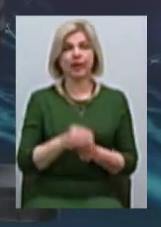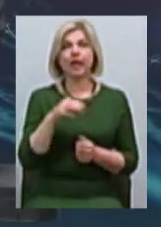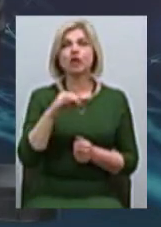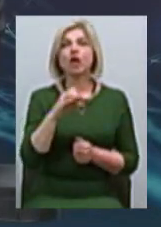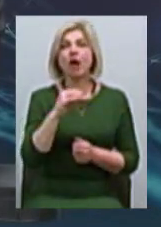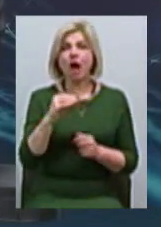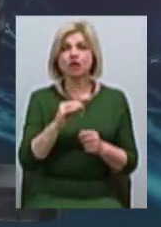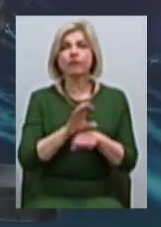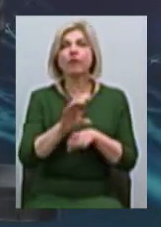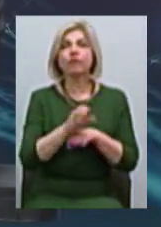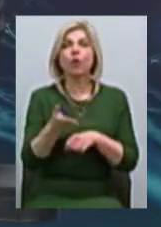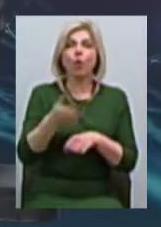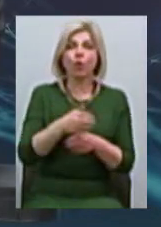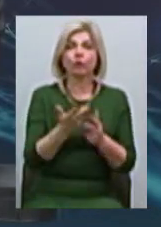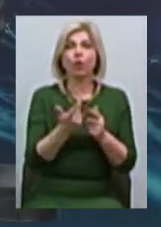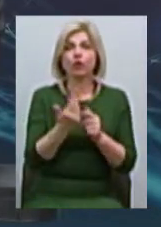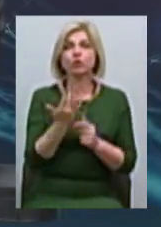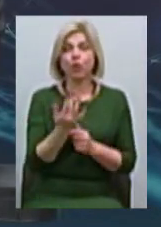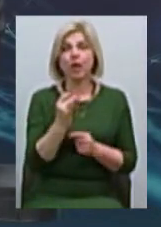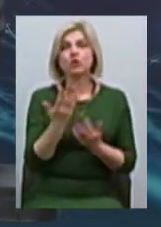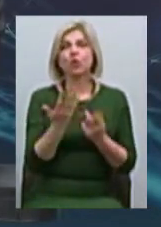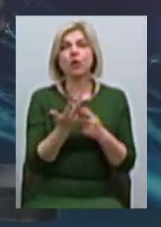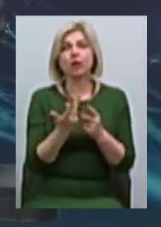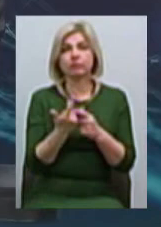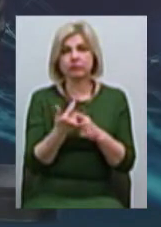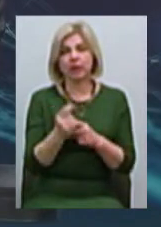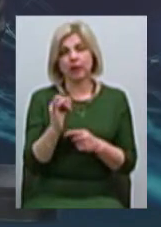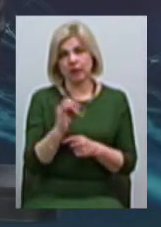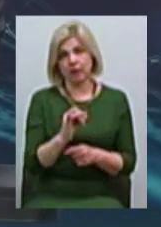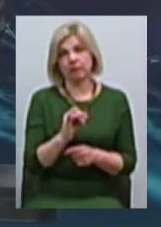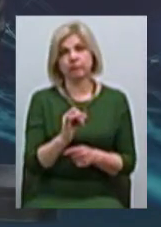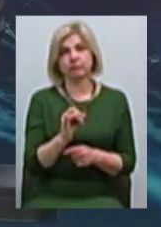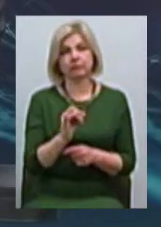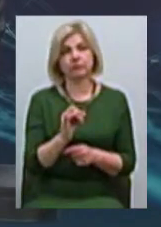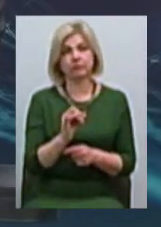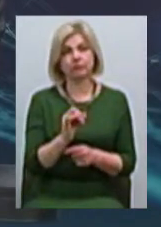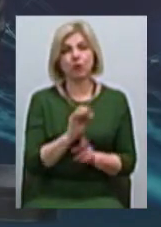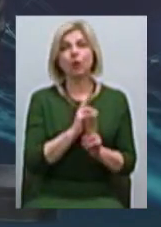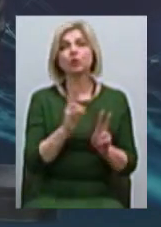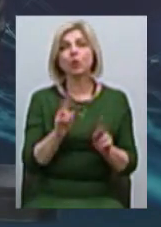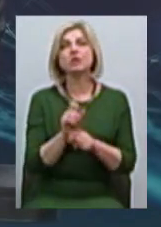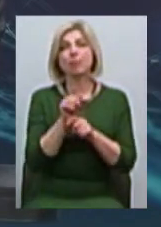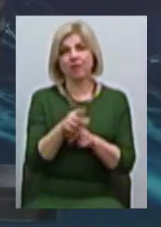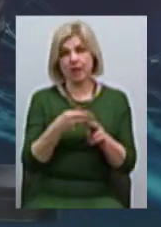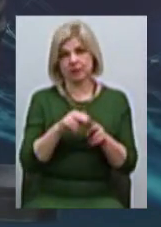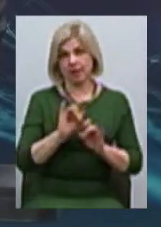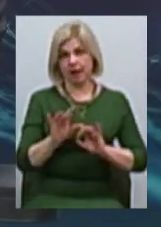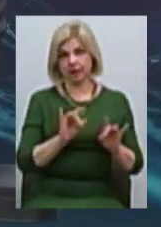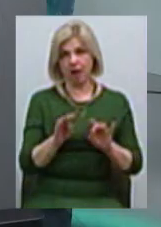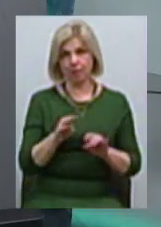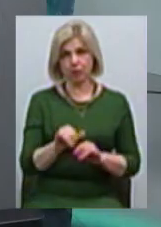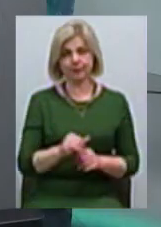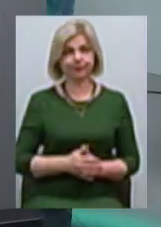тираж-замовник і скільки примірників і хто замовляв саме цю рекламу, замовник.